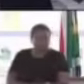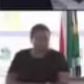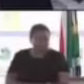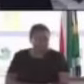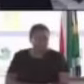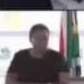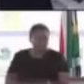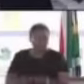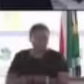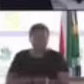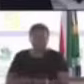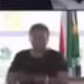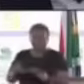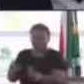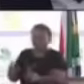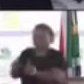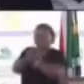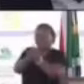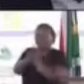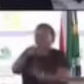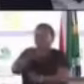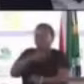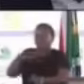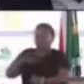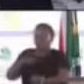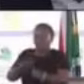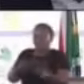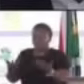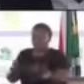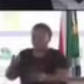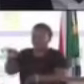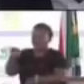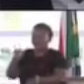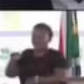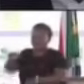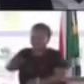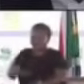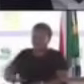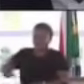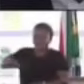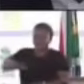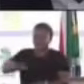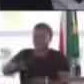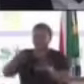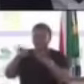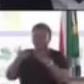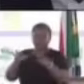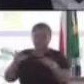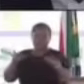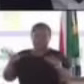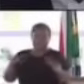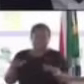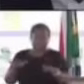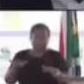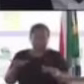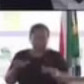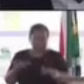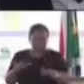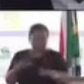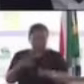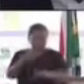uzobambisa wena mayor yaseZululand ngalokhu abantu bebheke wena emehlweni